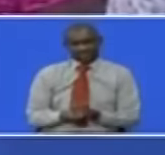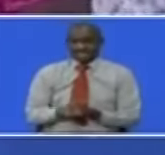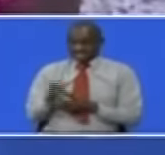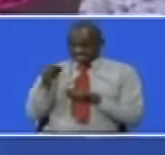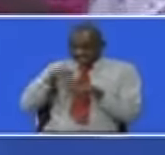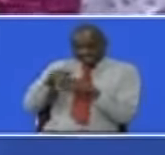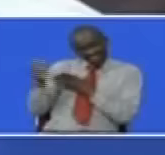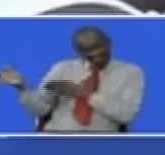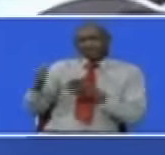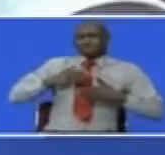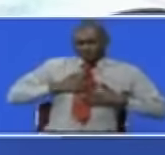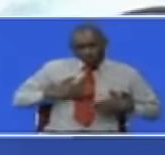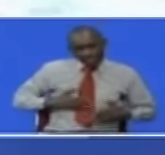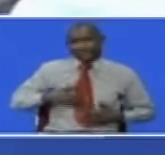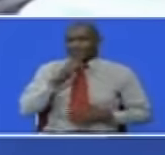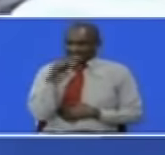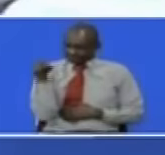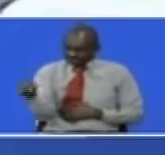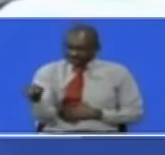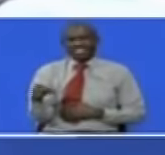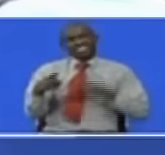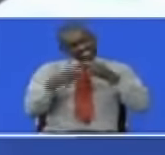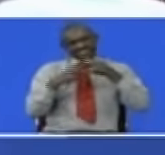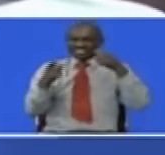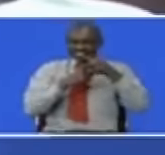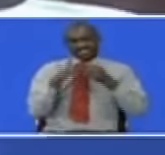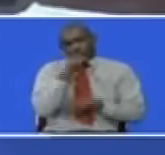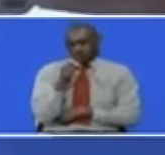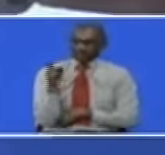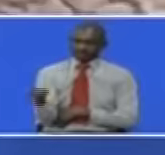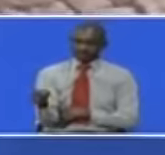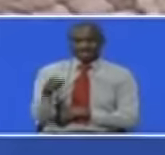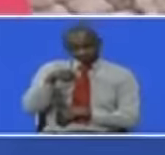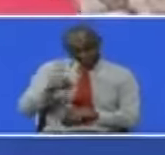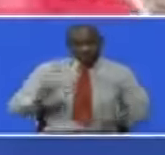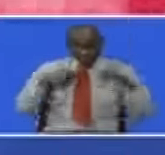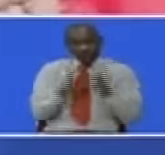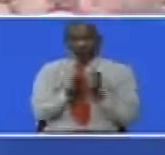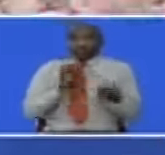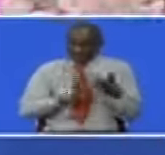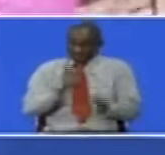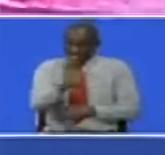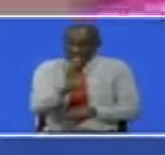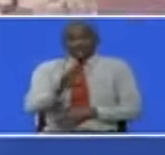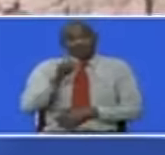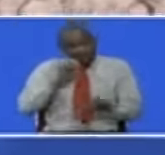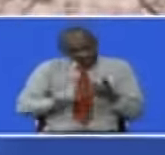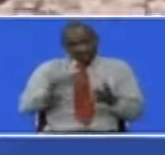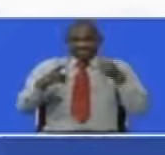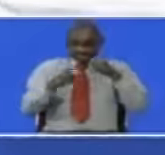Humu ndani mna mwili wa mzee wa umri wa miaka 76. Alikuwa anaishi na mkewe wa umri wa